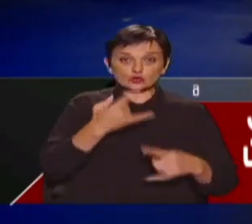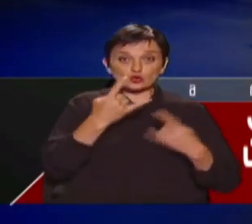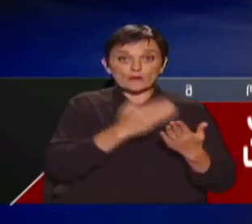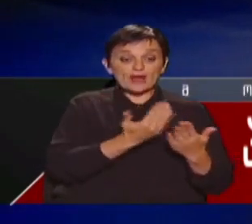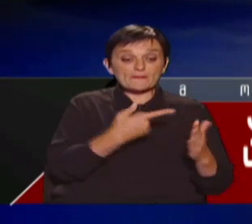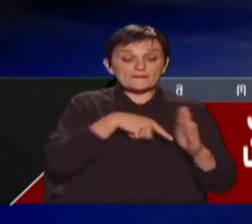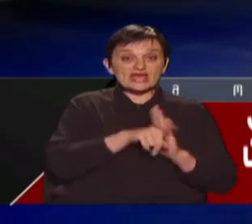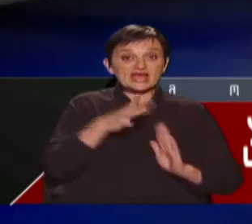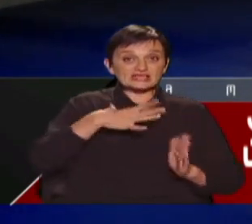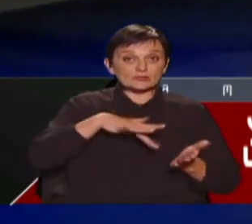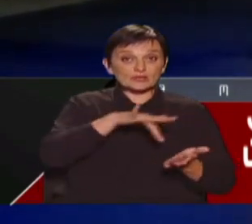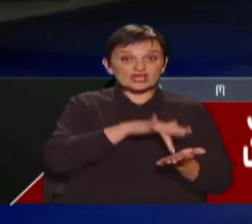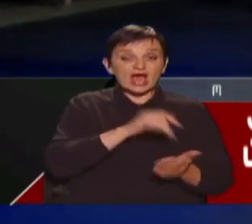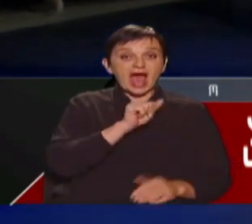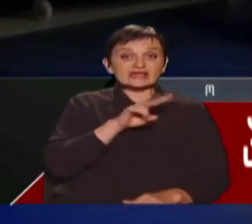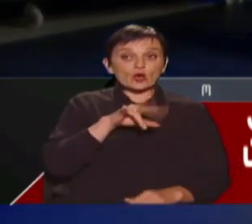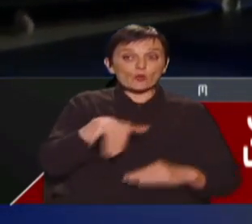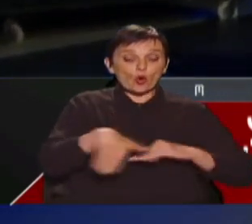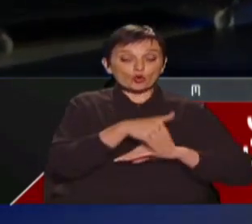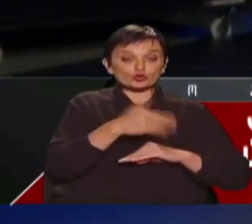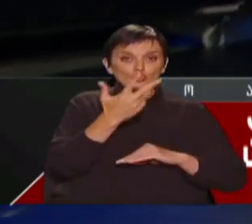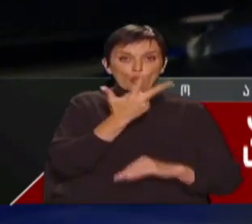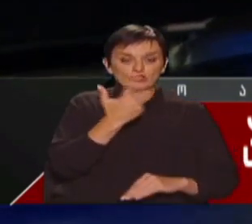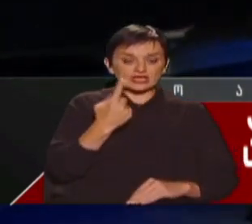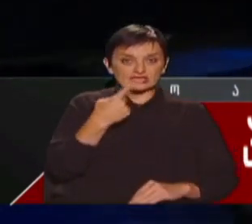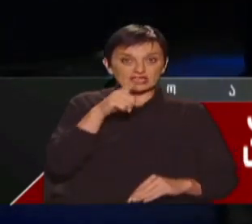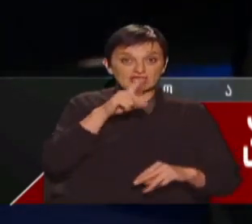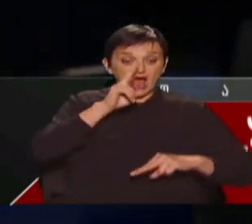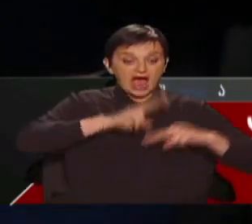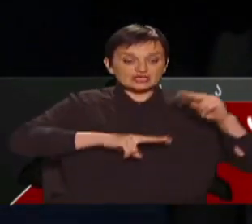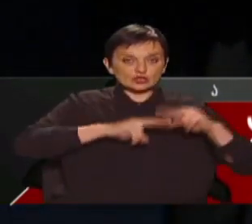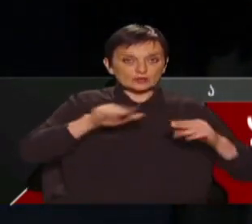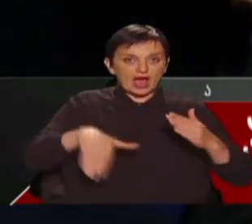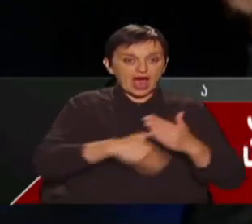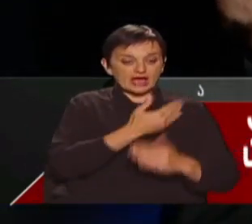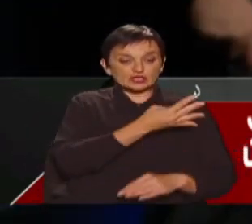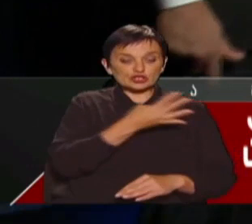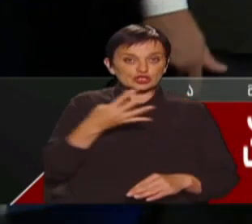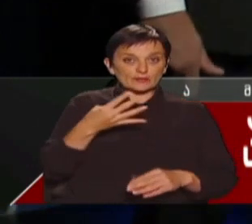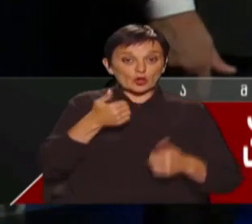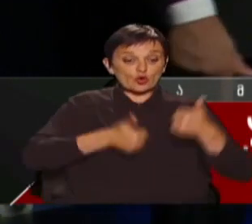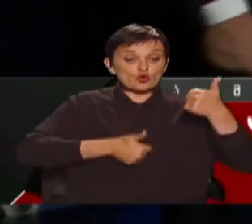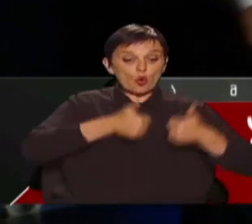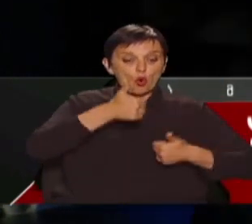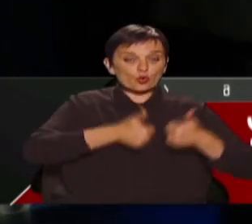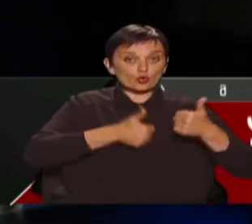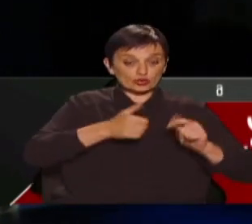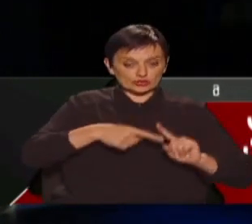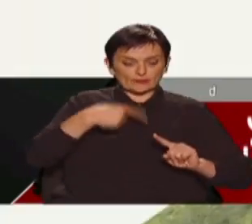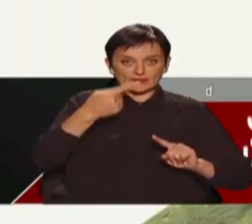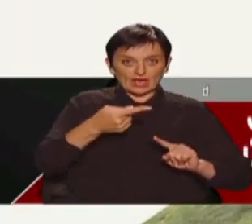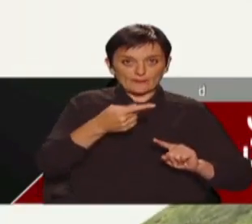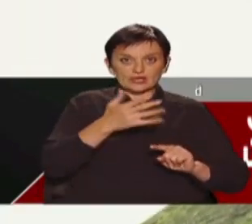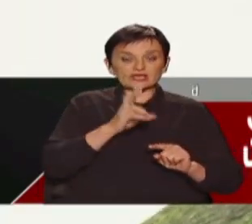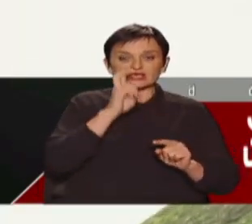მაუწყებლის მიერ თბილისში, ანა პოლიტკოვსკაიას ქუჩა 31-ში ასაშენებელი ახალი შენობის საჯარო კონკურსისა და შემდგომში